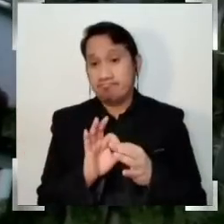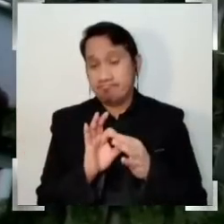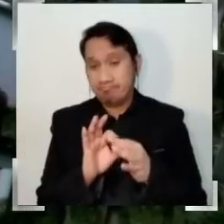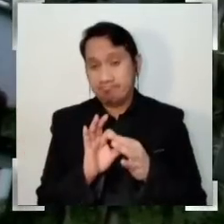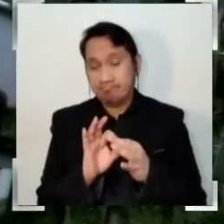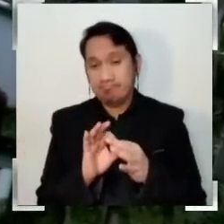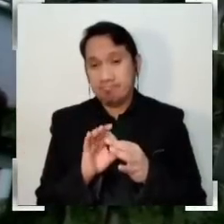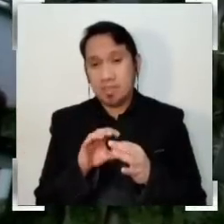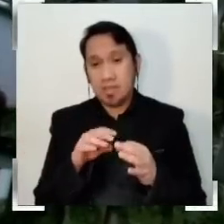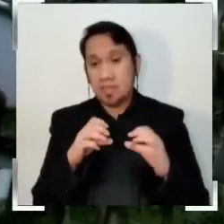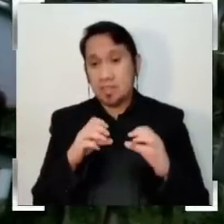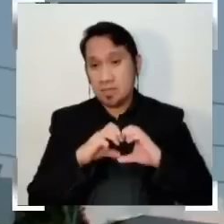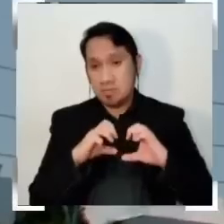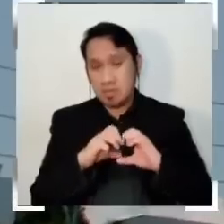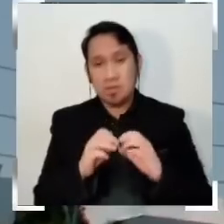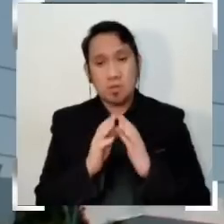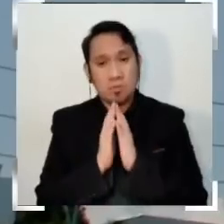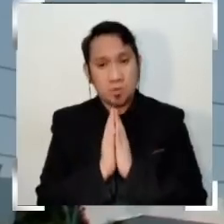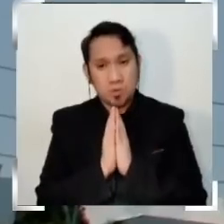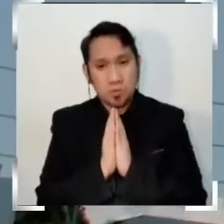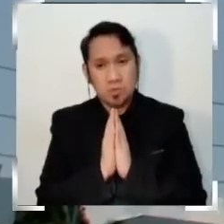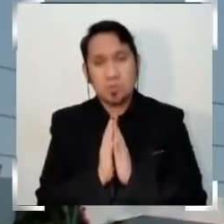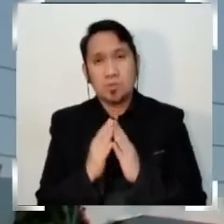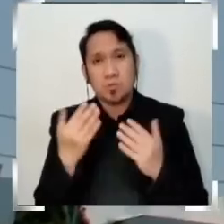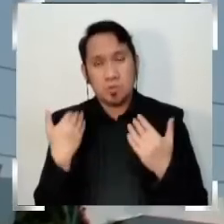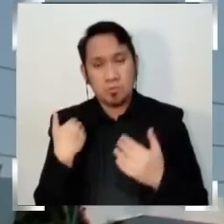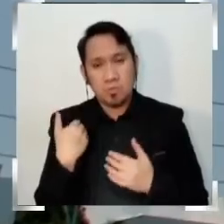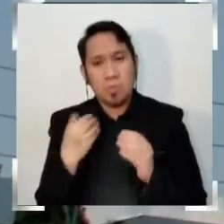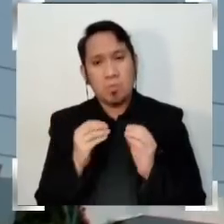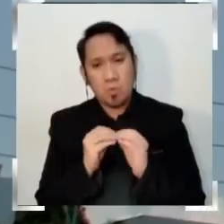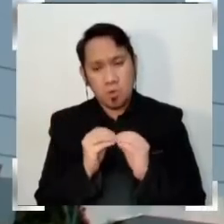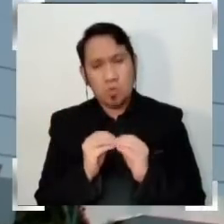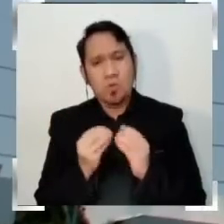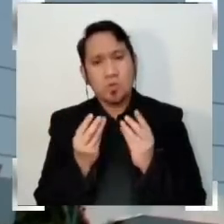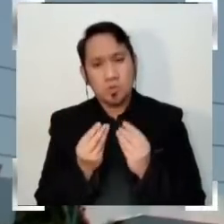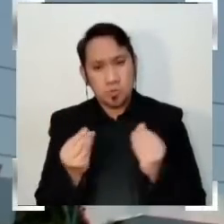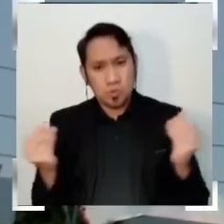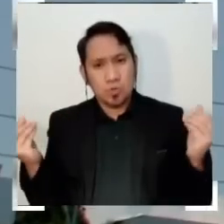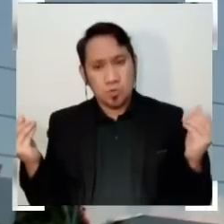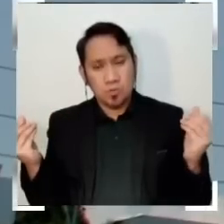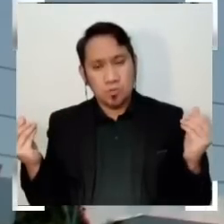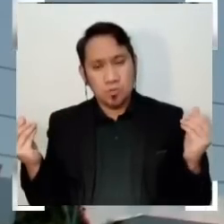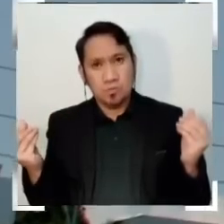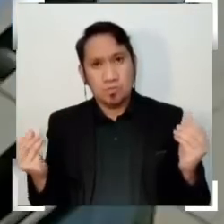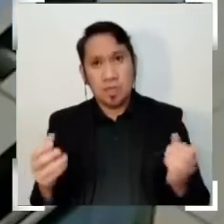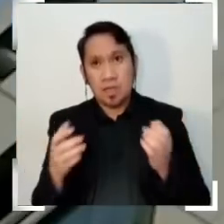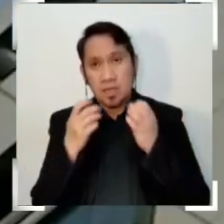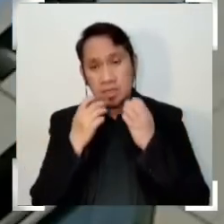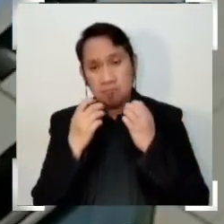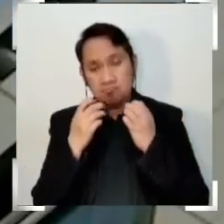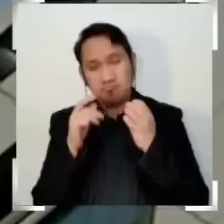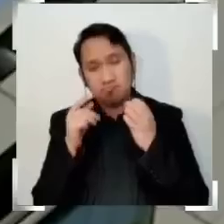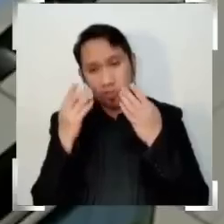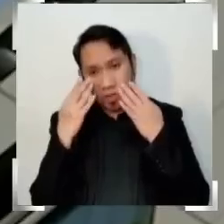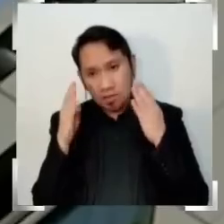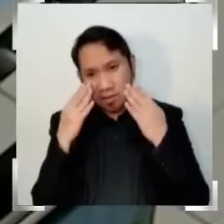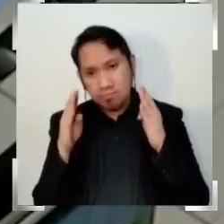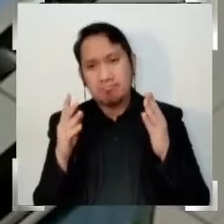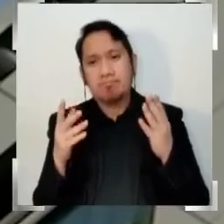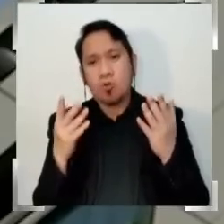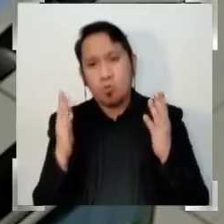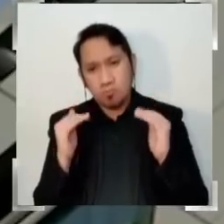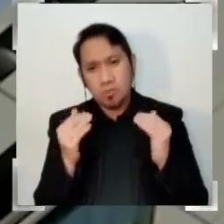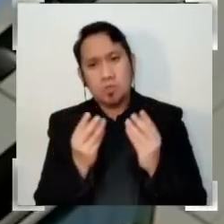sa pagdarasal para sa maayos at mabilis na resolusyon ng kanilang mga issue. Nagpapasalamat din